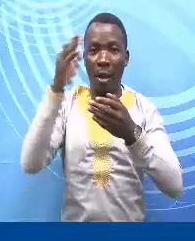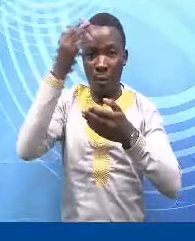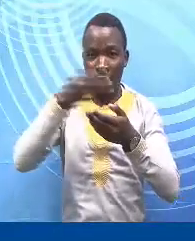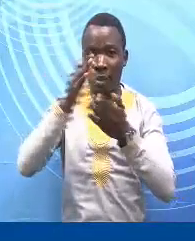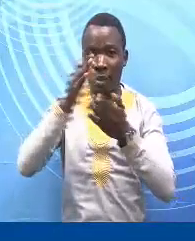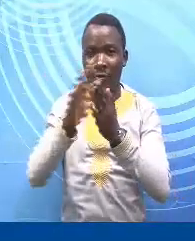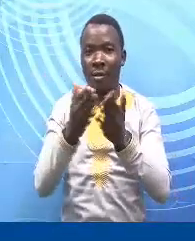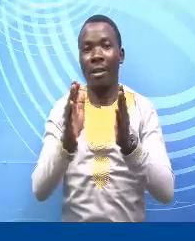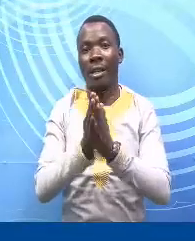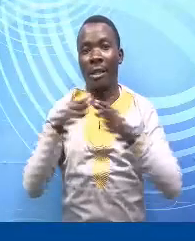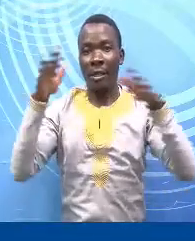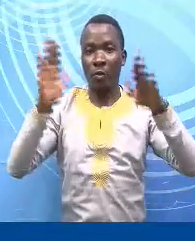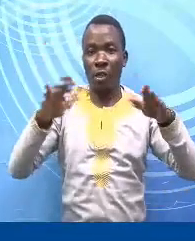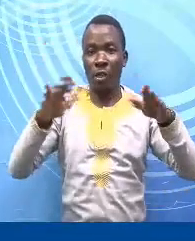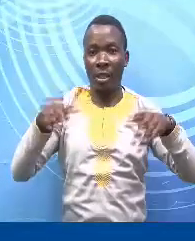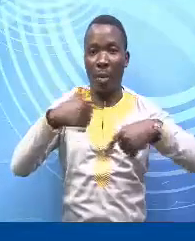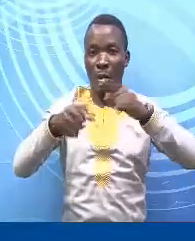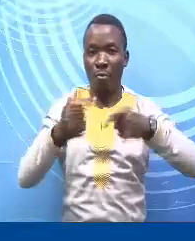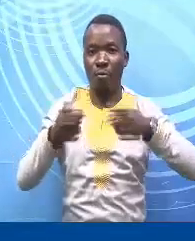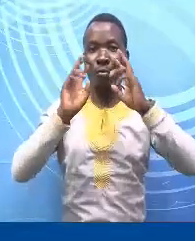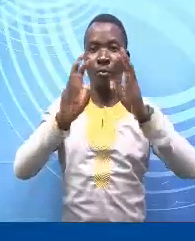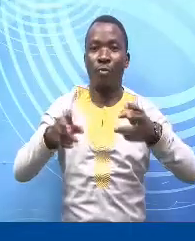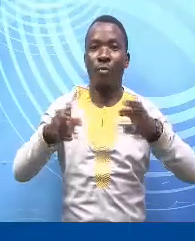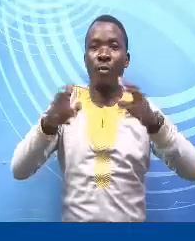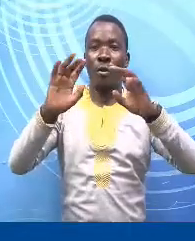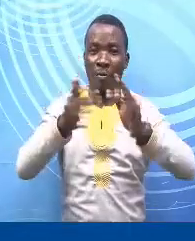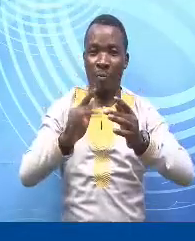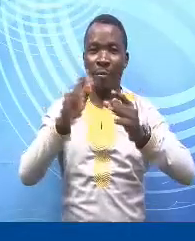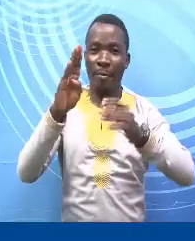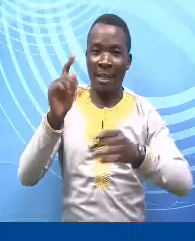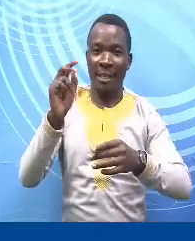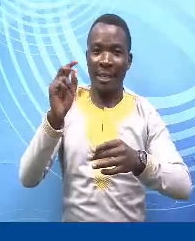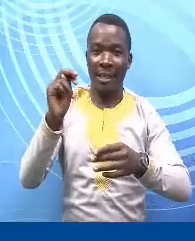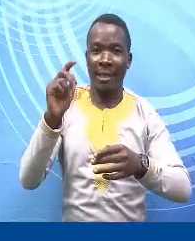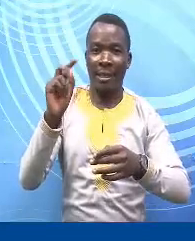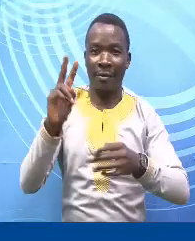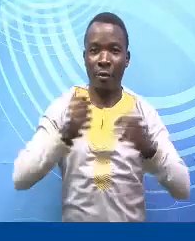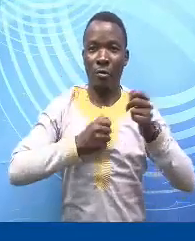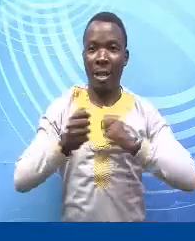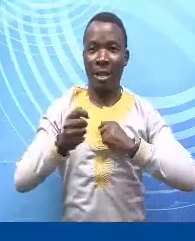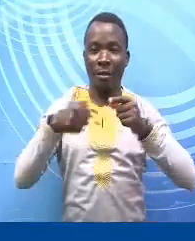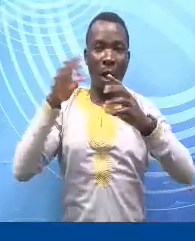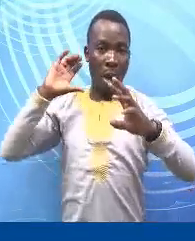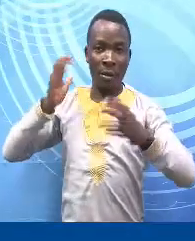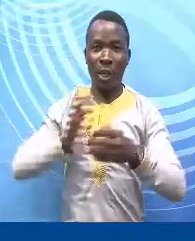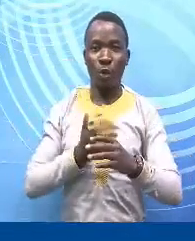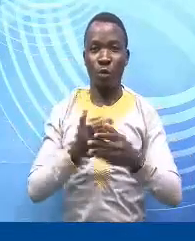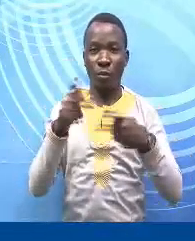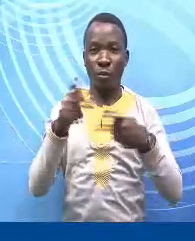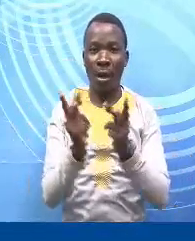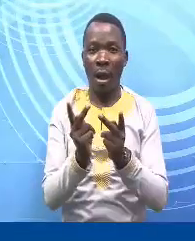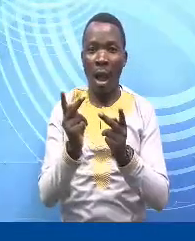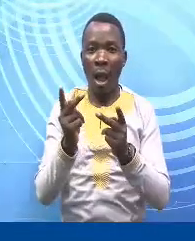Twitter. Mukaza kongera kuyakurikirana ku rubuga rwacu rwa YouTube naho ni BTN TV Rwanda. Reka dukomeze n'amakuru yacu aho